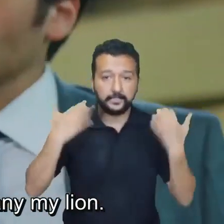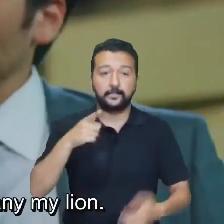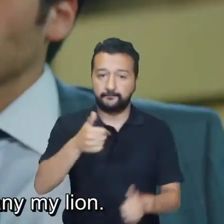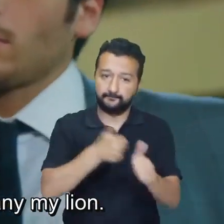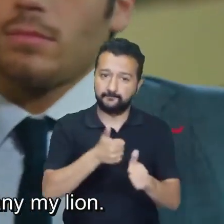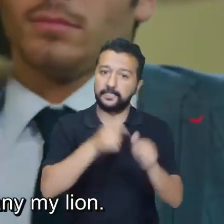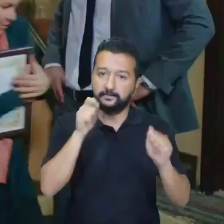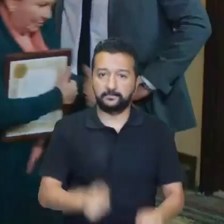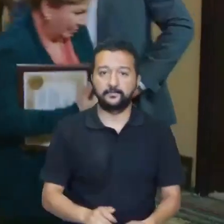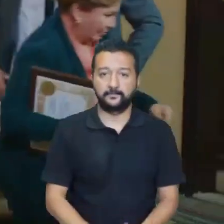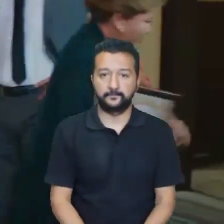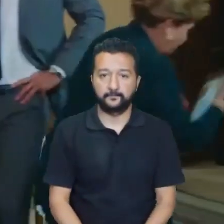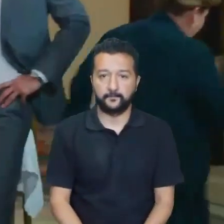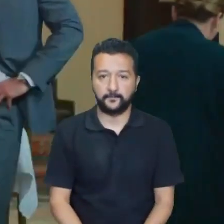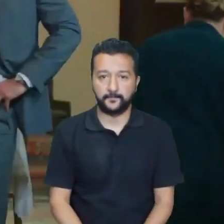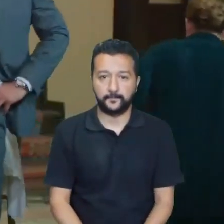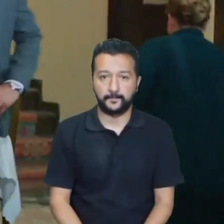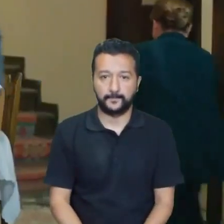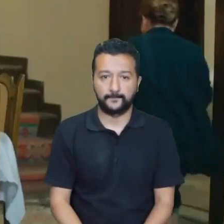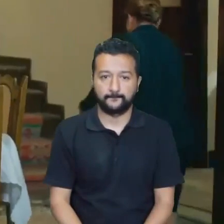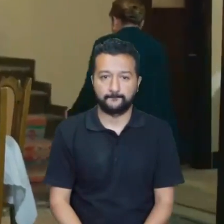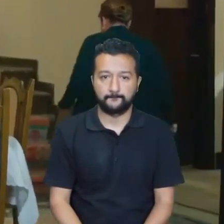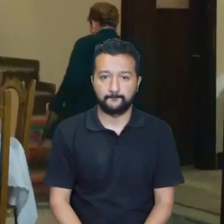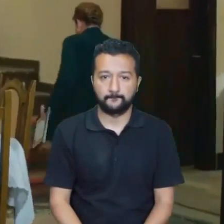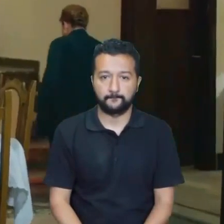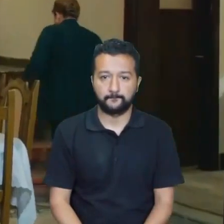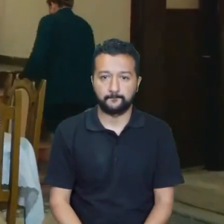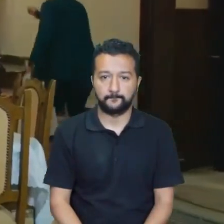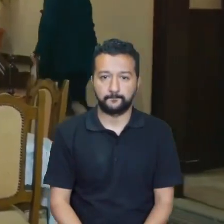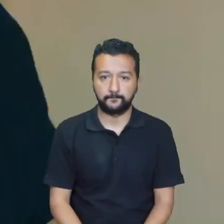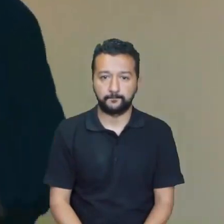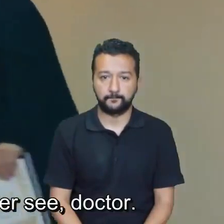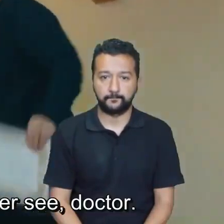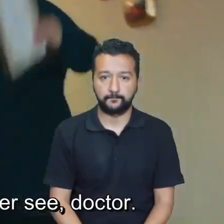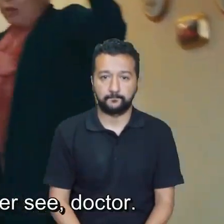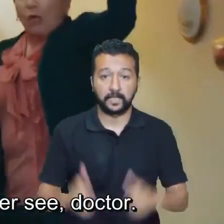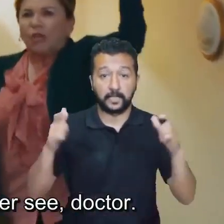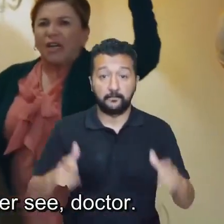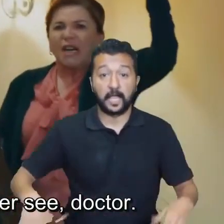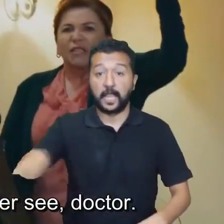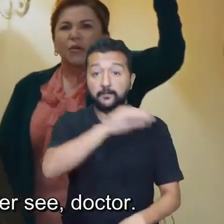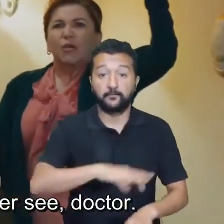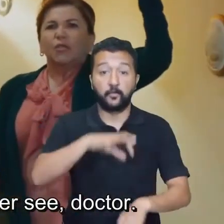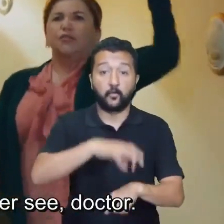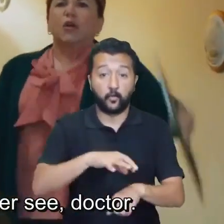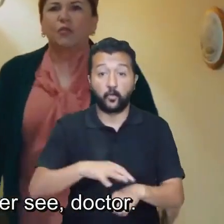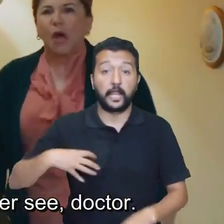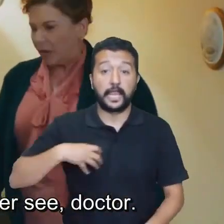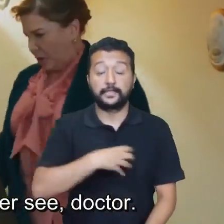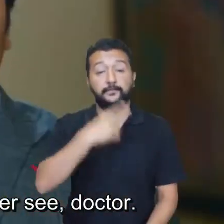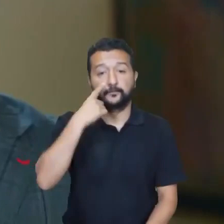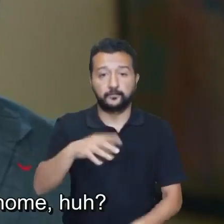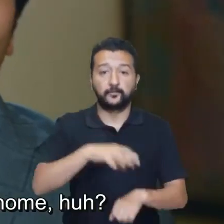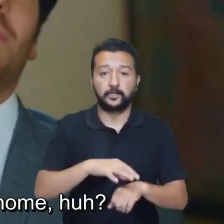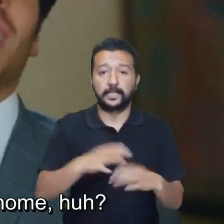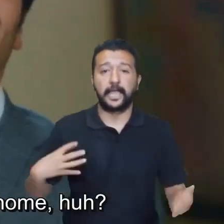Aslanıma eşlik edeceğiz. Çerçevesi elinde koşarak merdivenleri çıktı. Mahalle doktor anası görsün